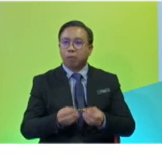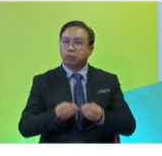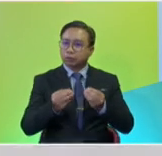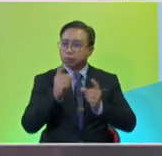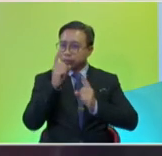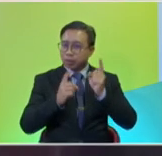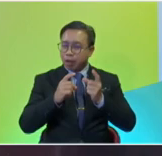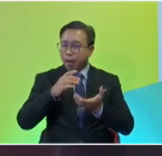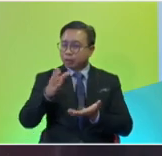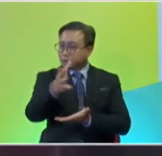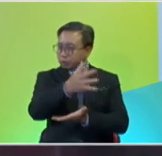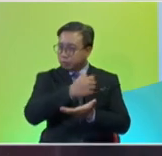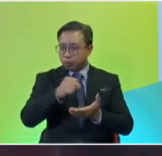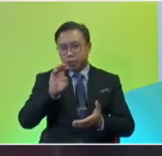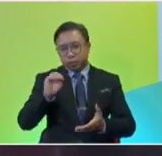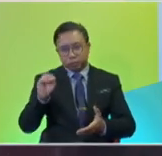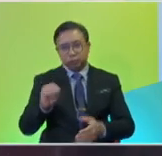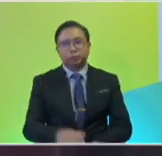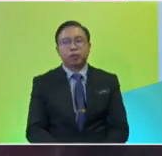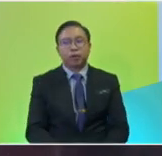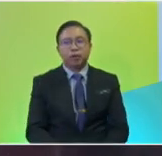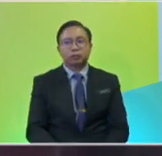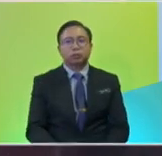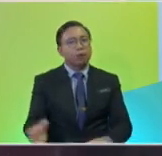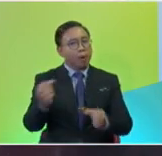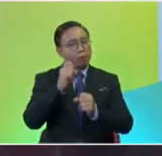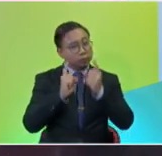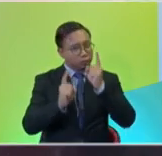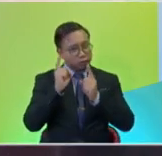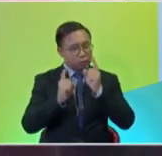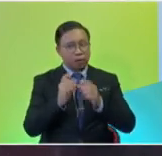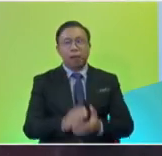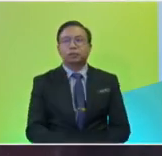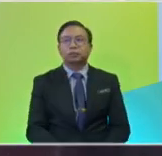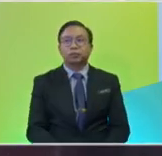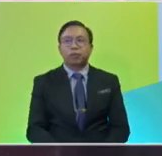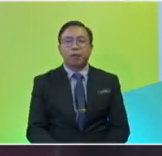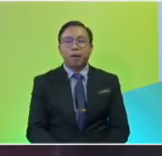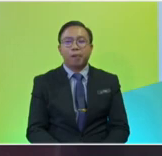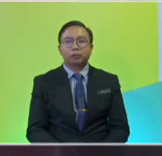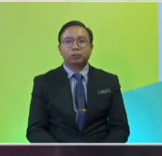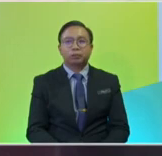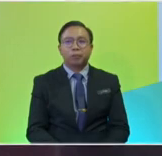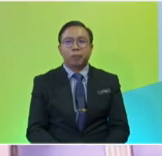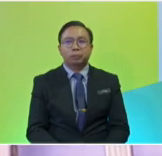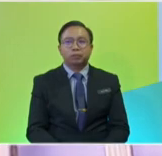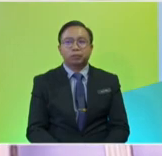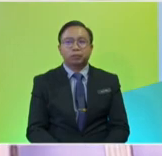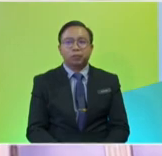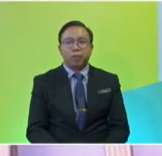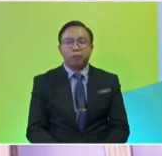bagi semua murid semua dapat bintang kan konser